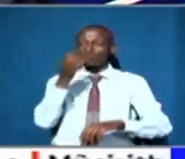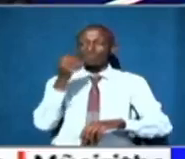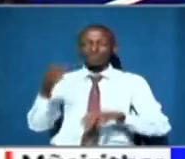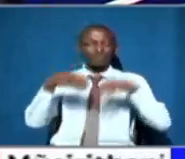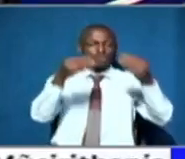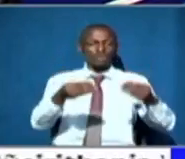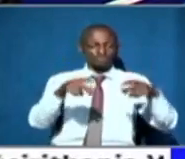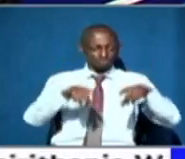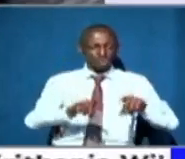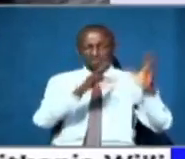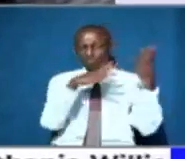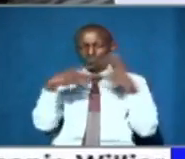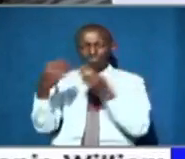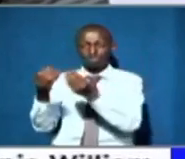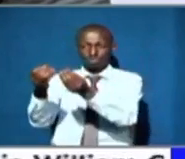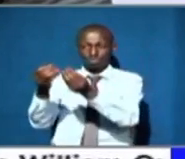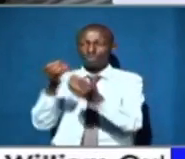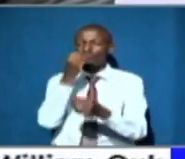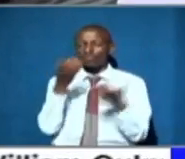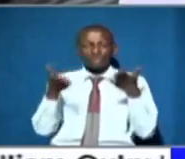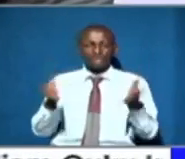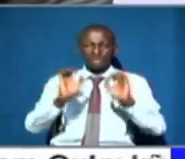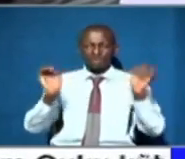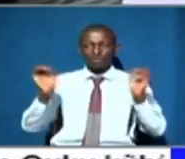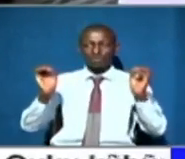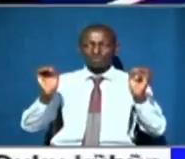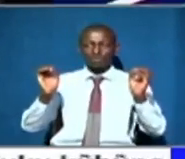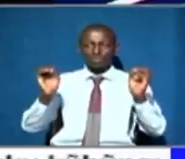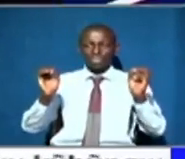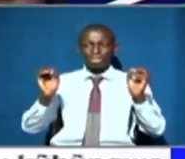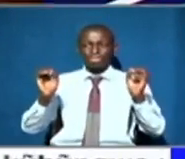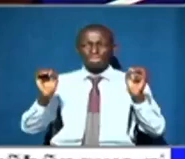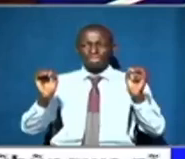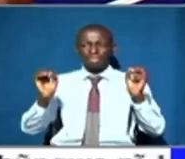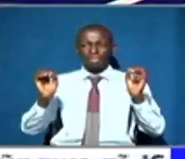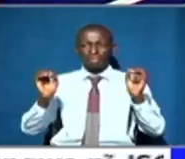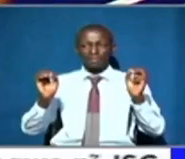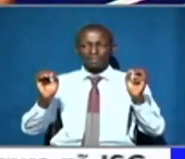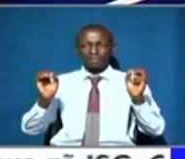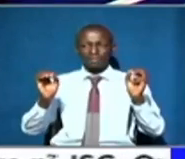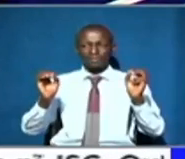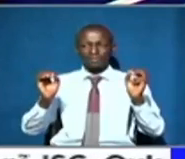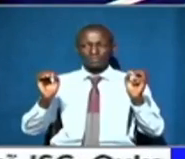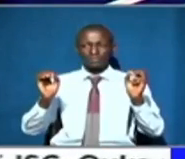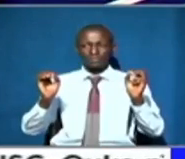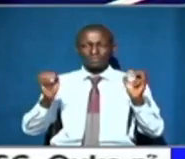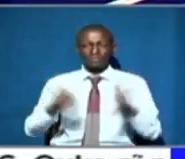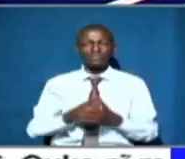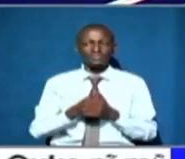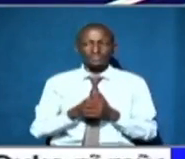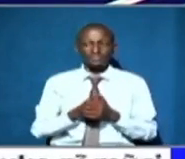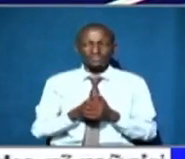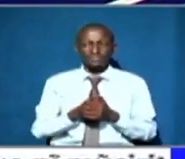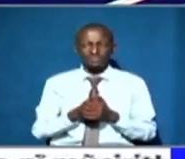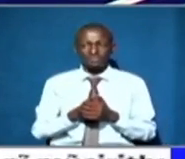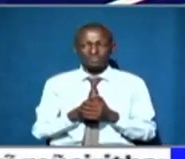hau inuka ndirake ndiye ona ndi ona ndi akuire twakwa twiri gakwa na kamutumia wakwa tondu ona hau